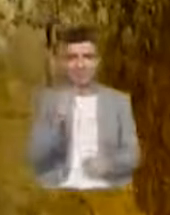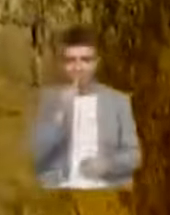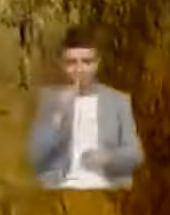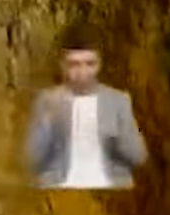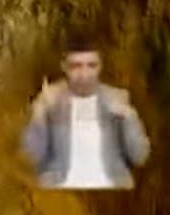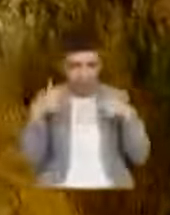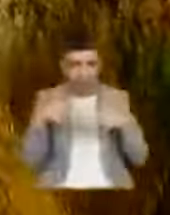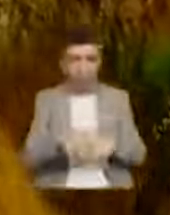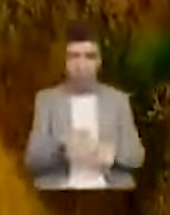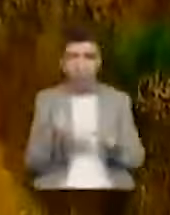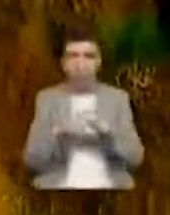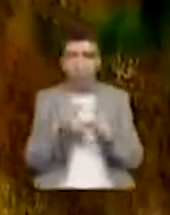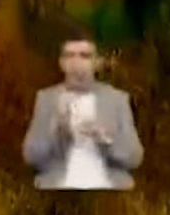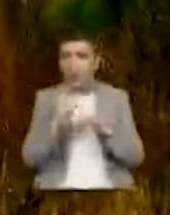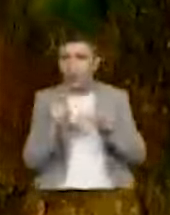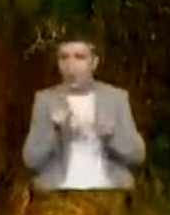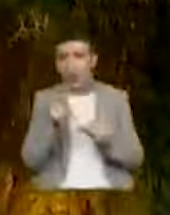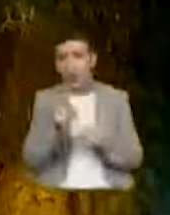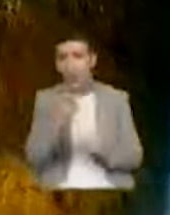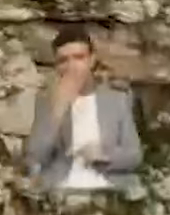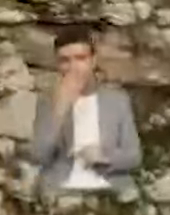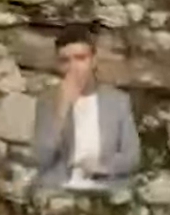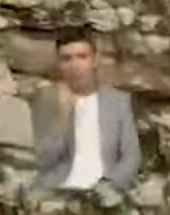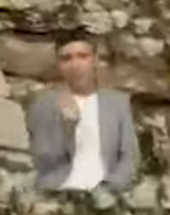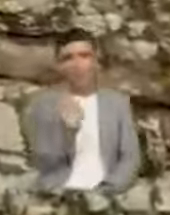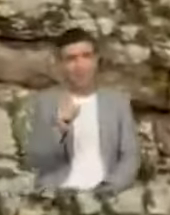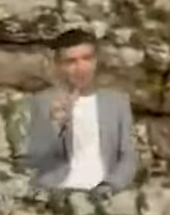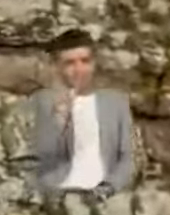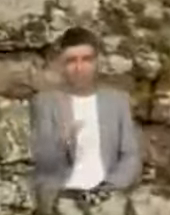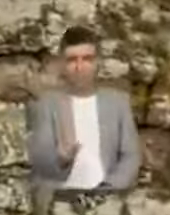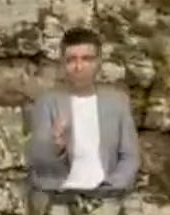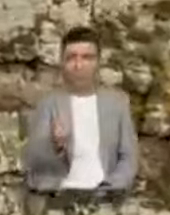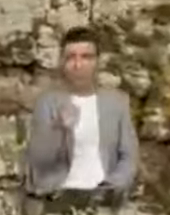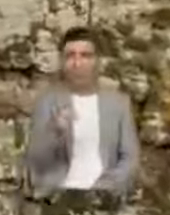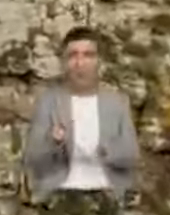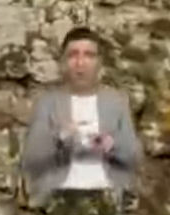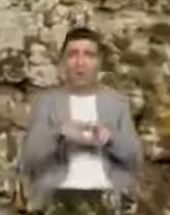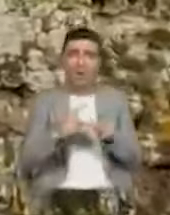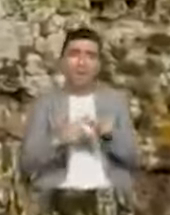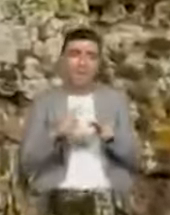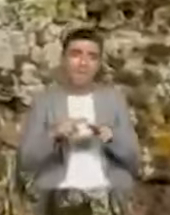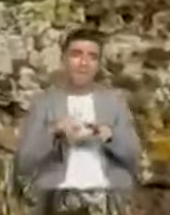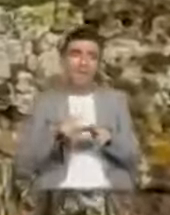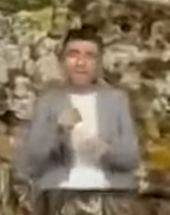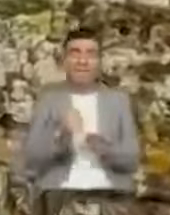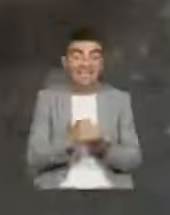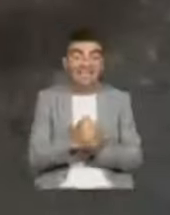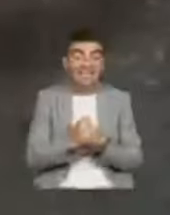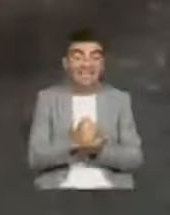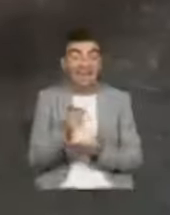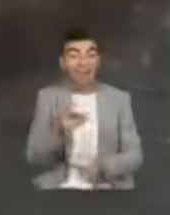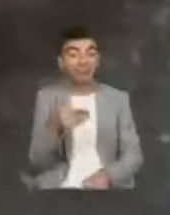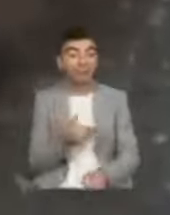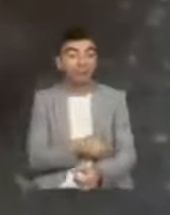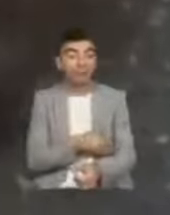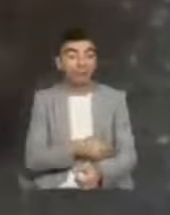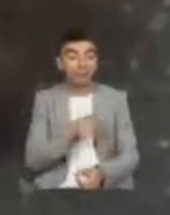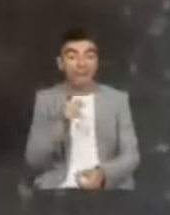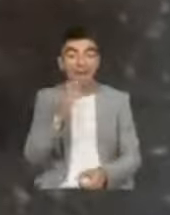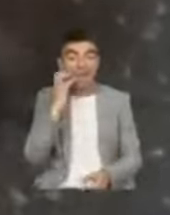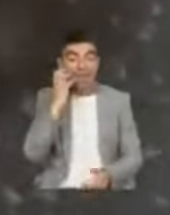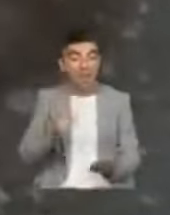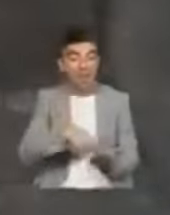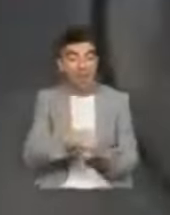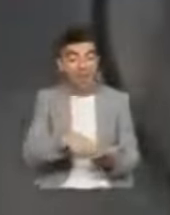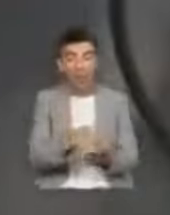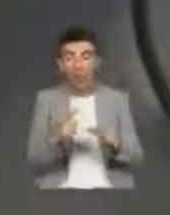Şelalelerden göllere, pek çok doğal güzelliğin bulunduğu Maçka'ya giden ekibimiz, Trabzon'a özgü patates kavurması ve